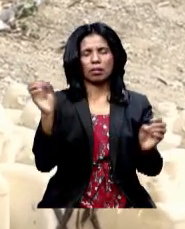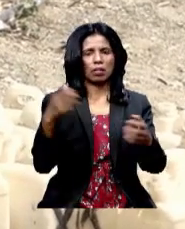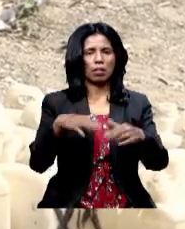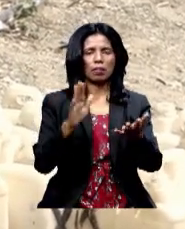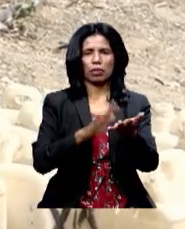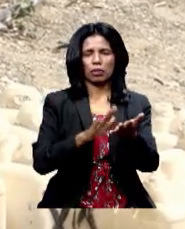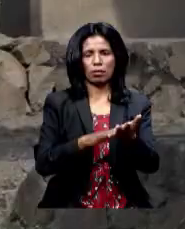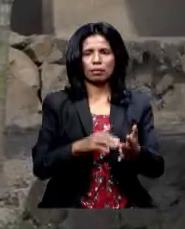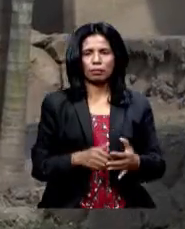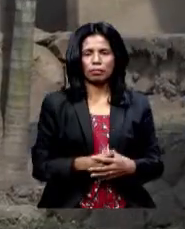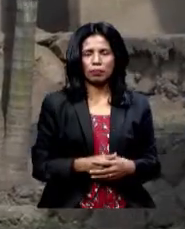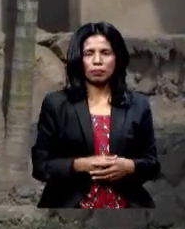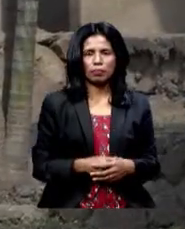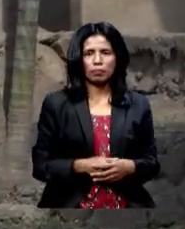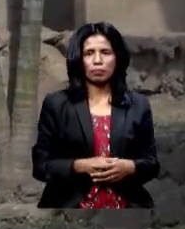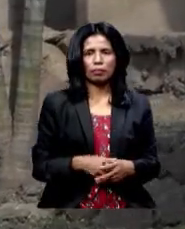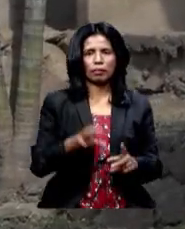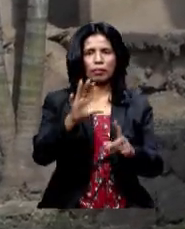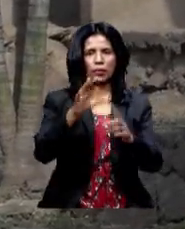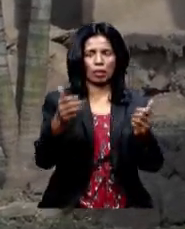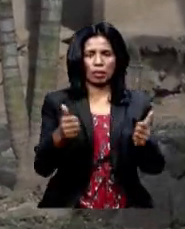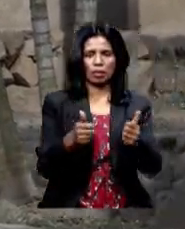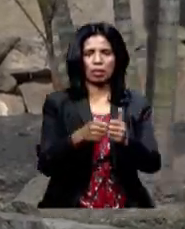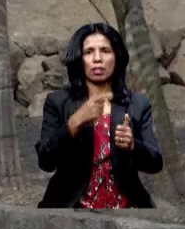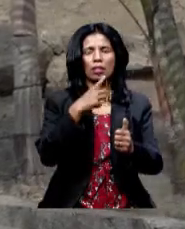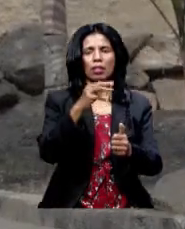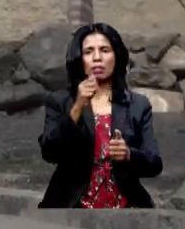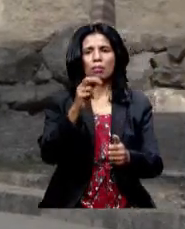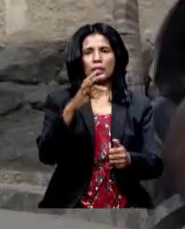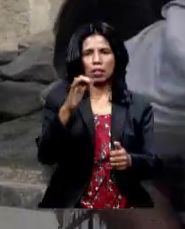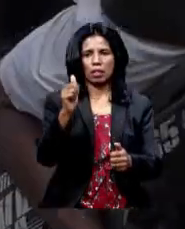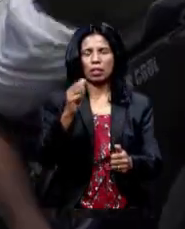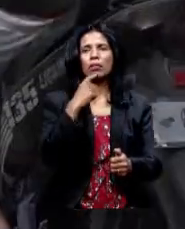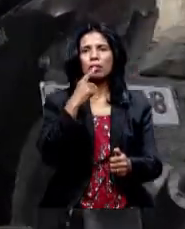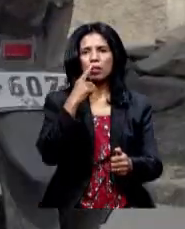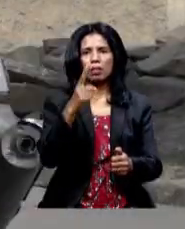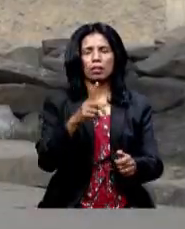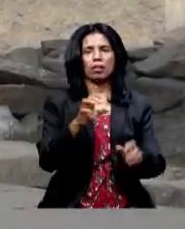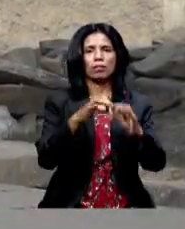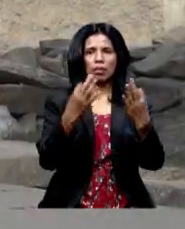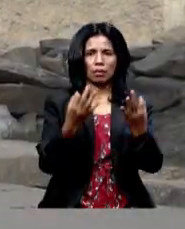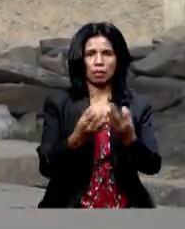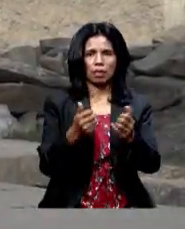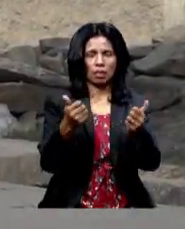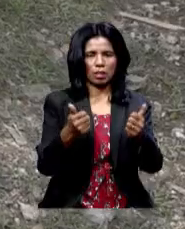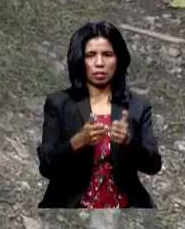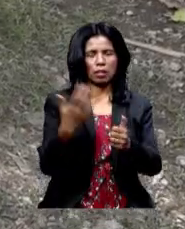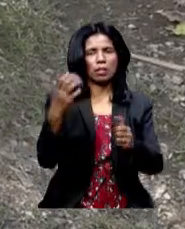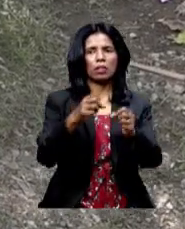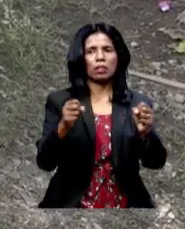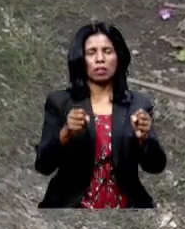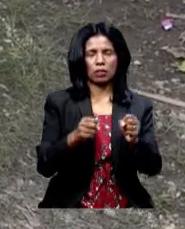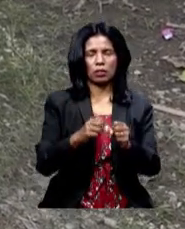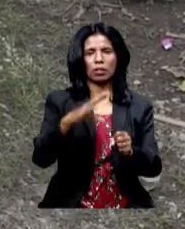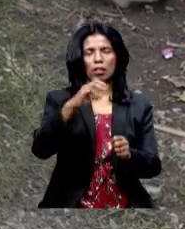laba, tambe. Chef aldeia sukularan Mario Correia hateteng, total umakain iya aldeia sukularan suku